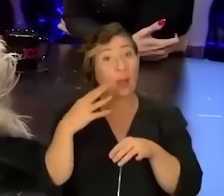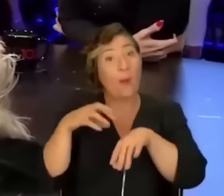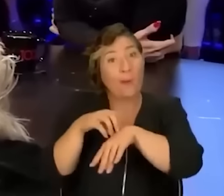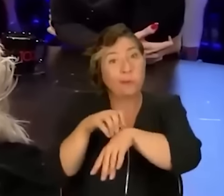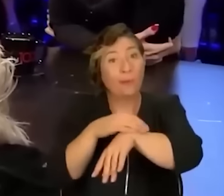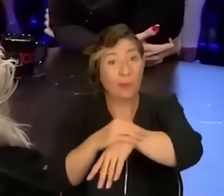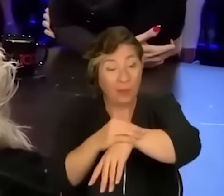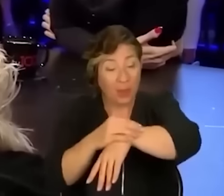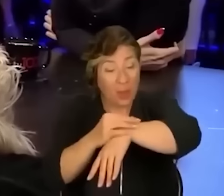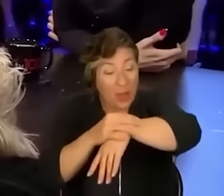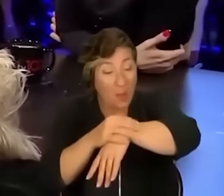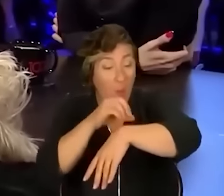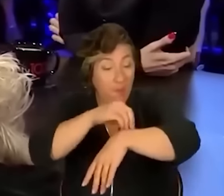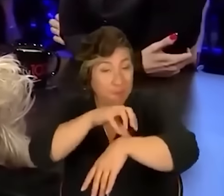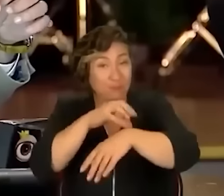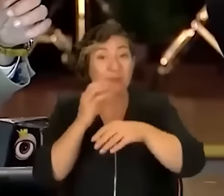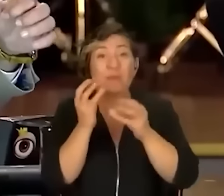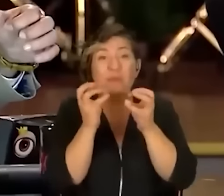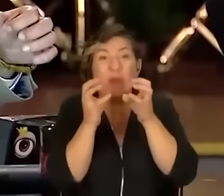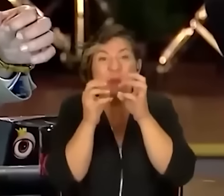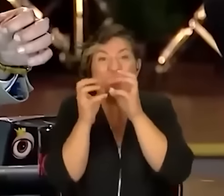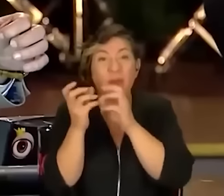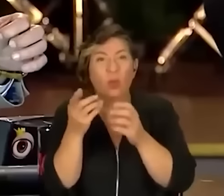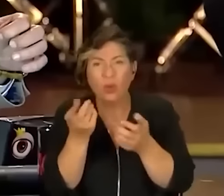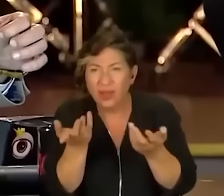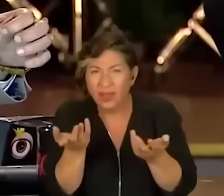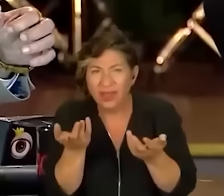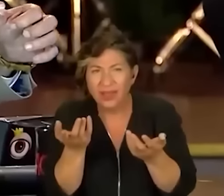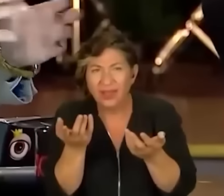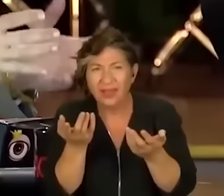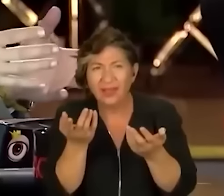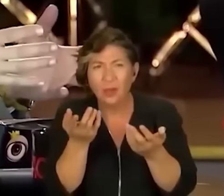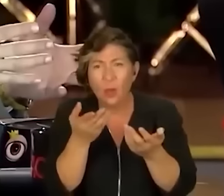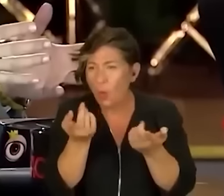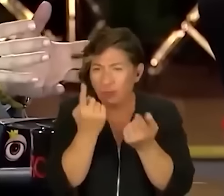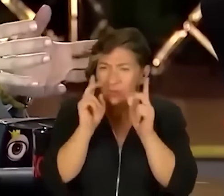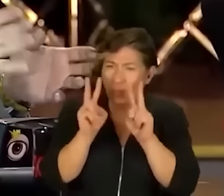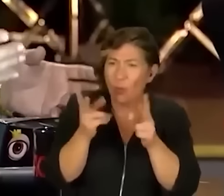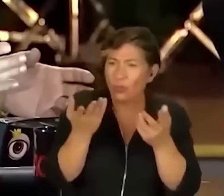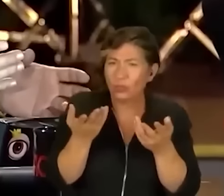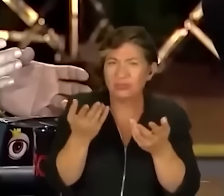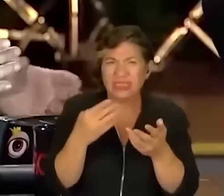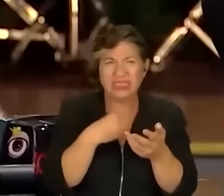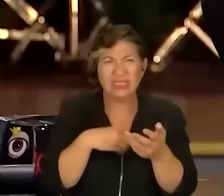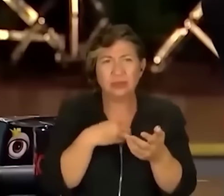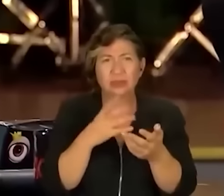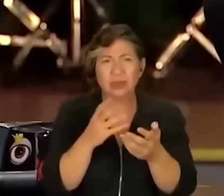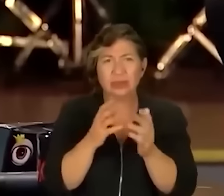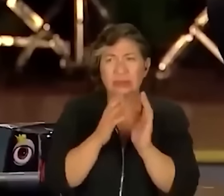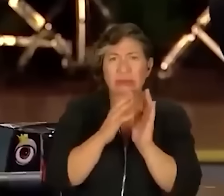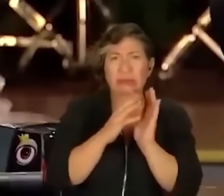Evet selülite anlatıyorsunuz. Diyorsun ki portakal kabuğu gibi olur ya böyle bıgık bıgık. O ne lan? Hiç öyle görmüyordum filan. İğrenç değil mi?